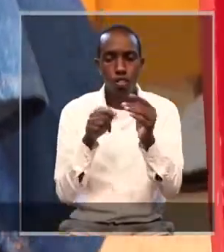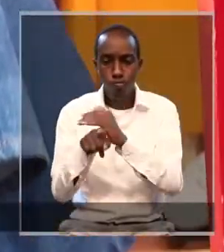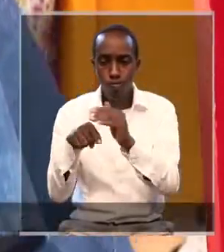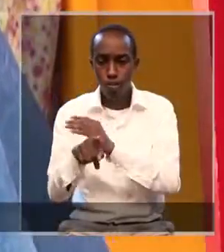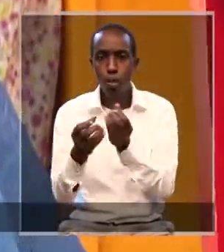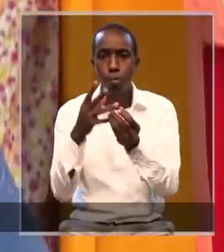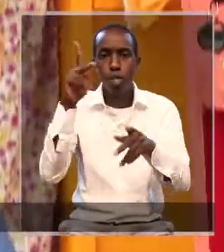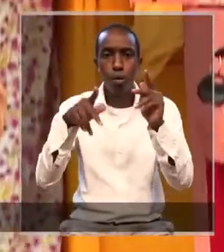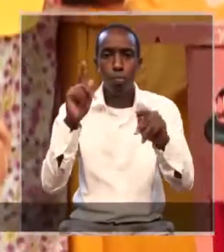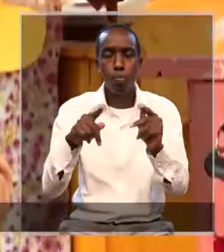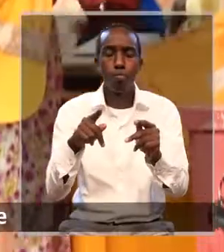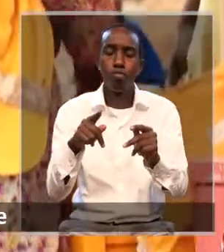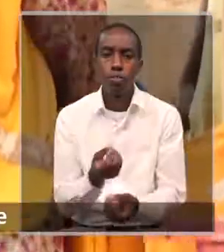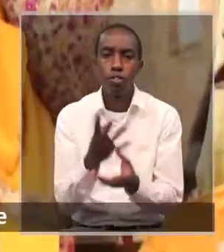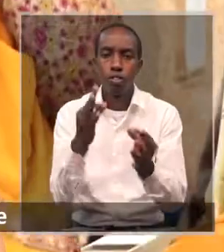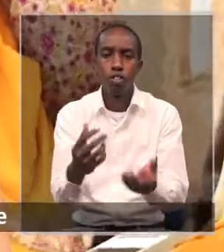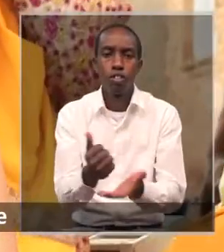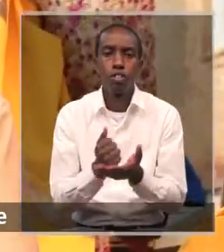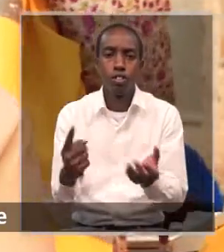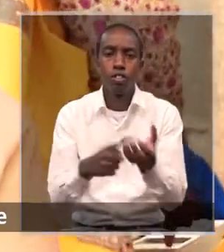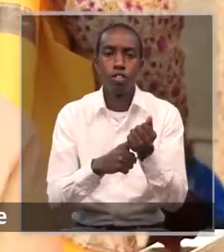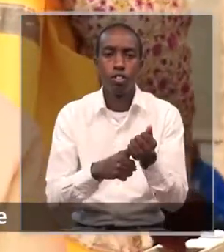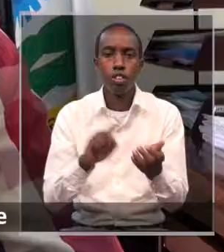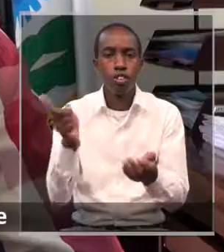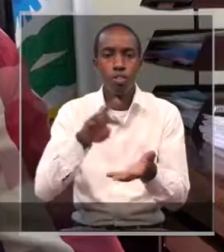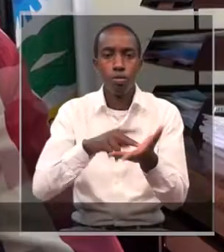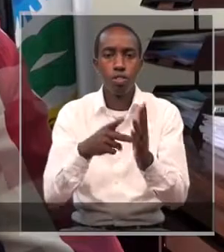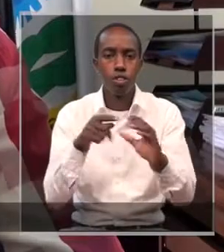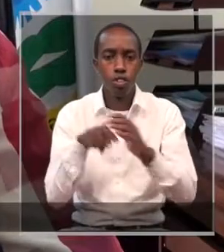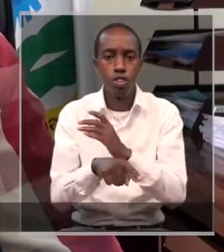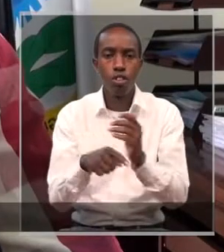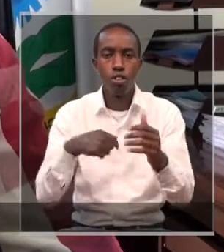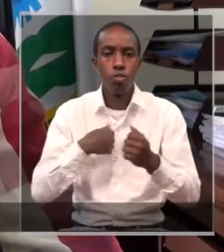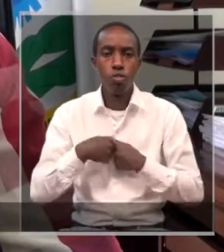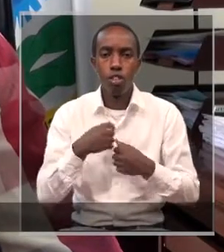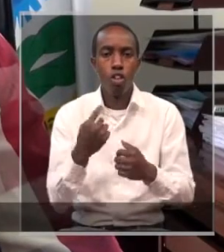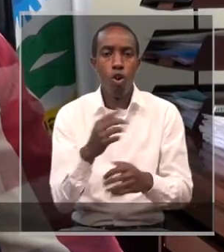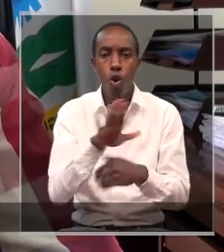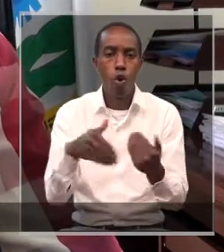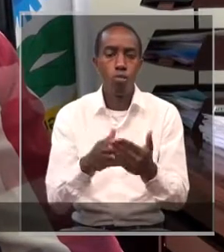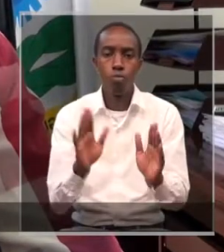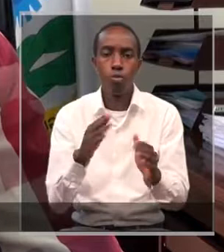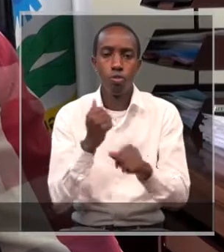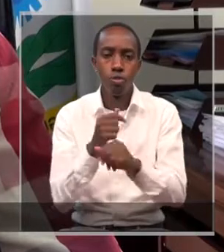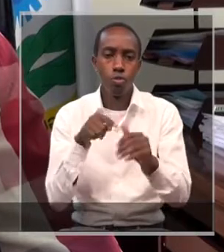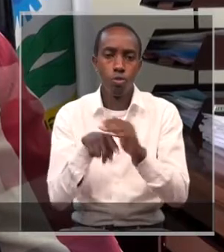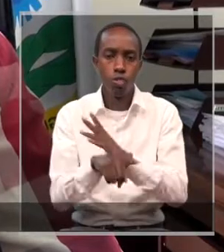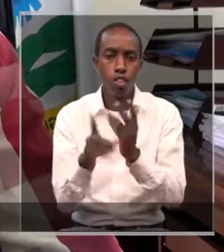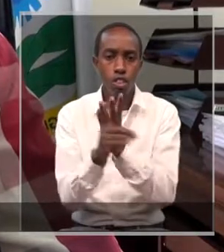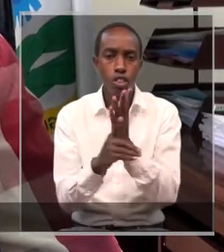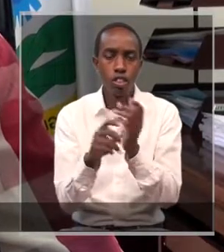ibibona unakora byinshi badufashije kugeraho. Ntabwo umushinga wakorewe mu gihugu hose wakule muturere cumi na